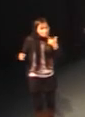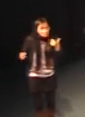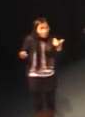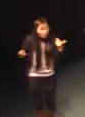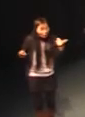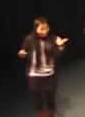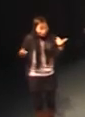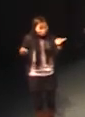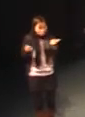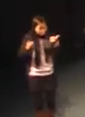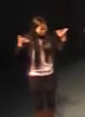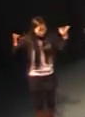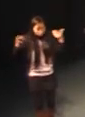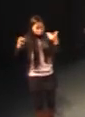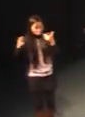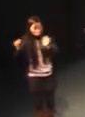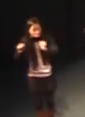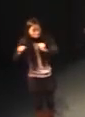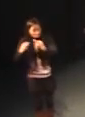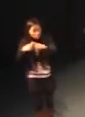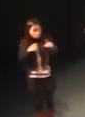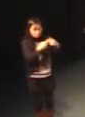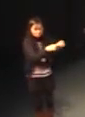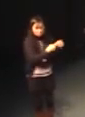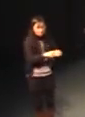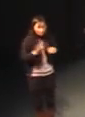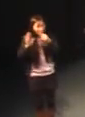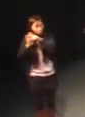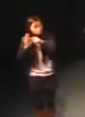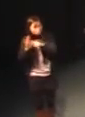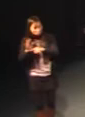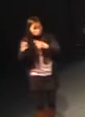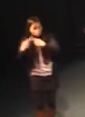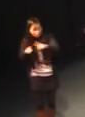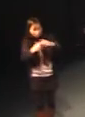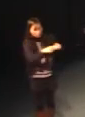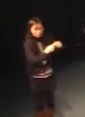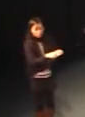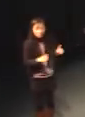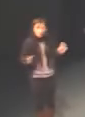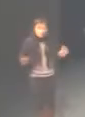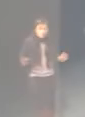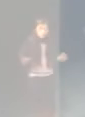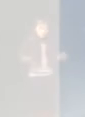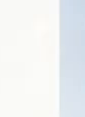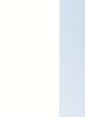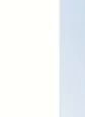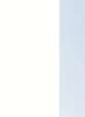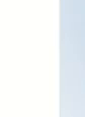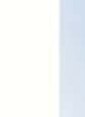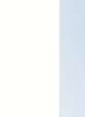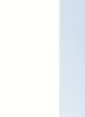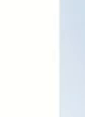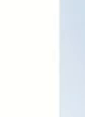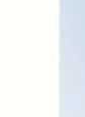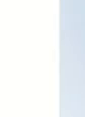différentes réglementations envisageable est donc ici effectivement je reviens sur cette carte de l'antarctique